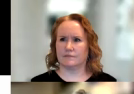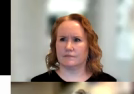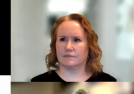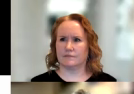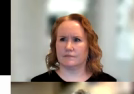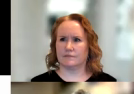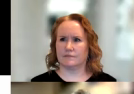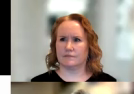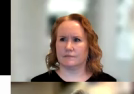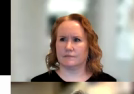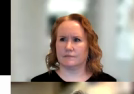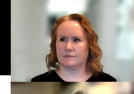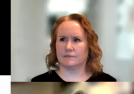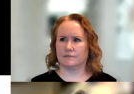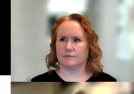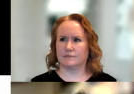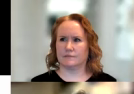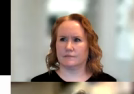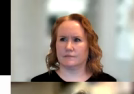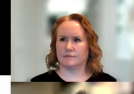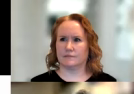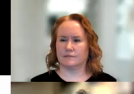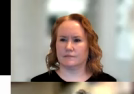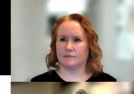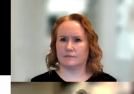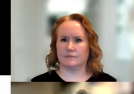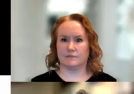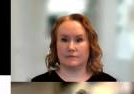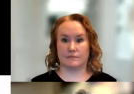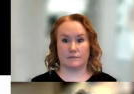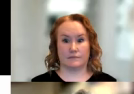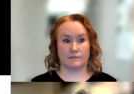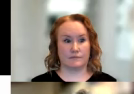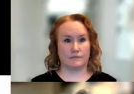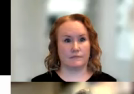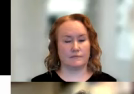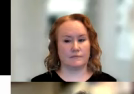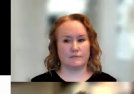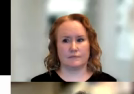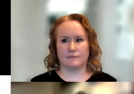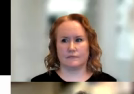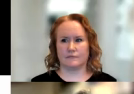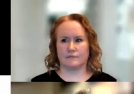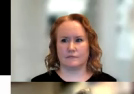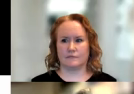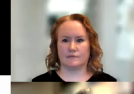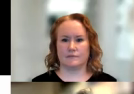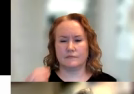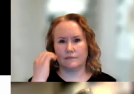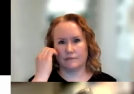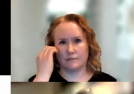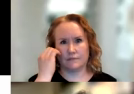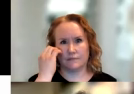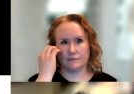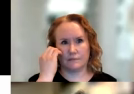Innenfor samfunns- og arealplanlegging så lovgivningen god. Her universell utforming tatt inn I formålsparagrafen I